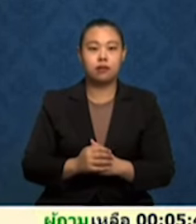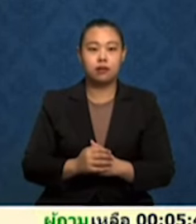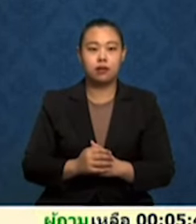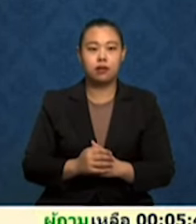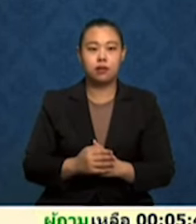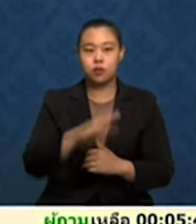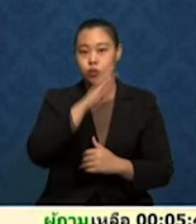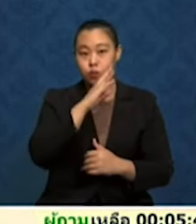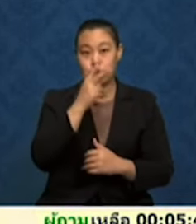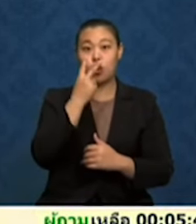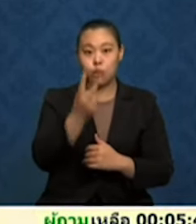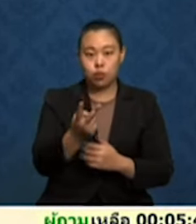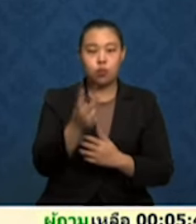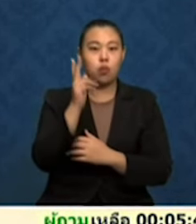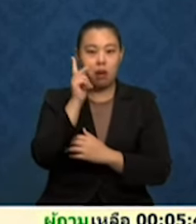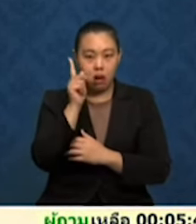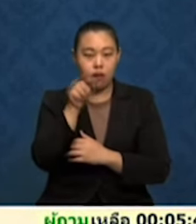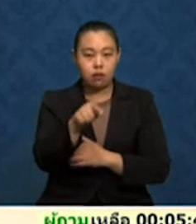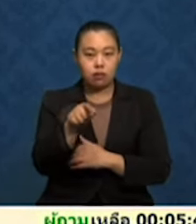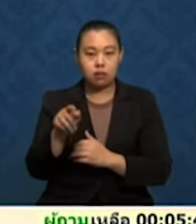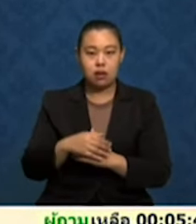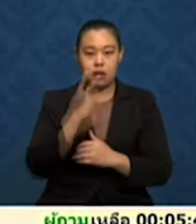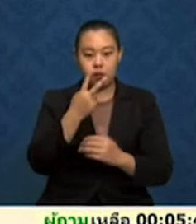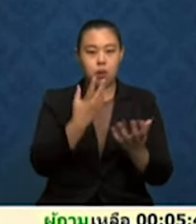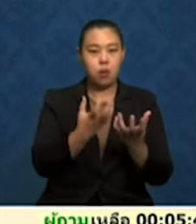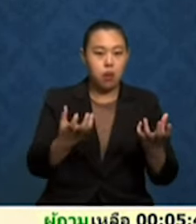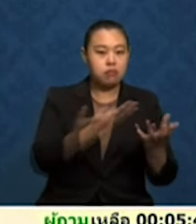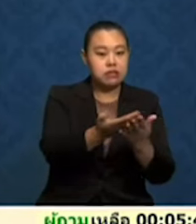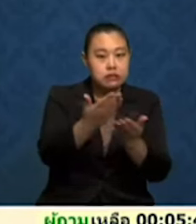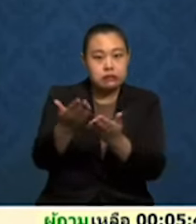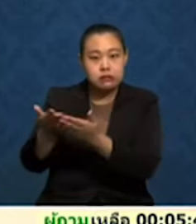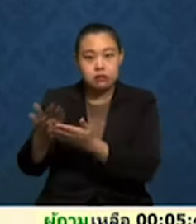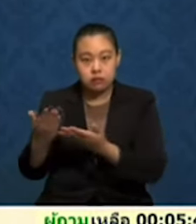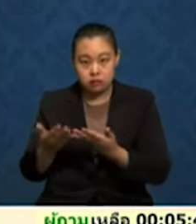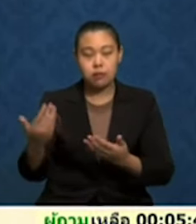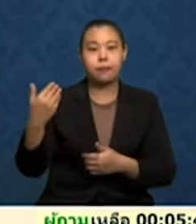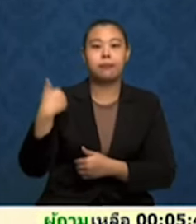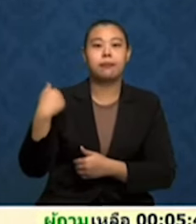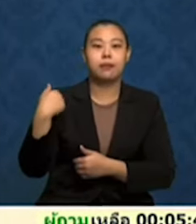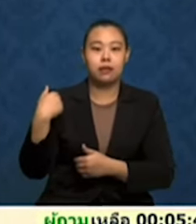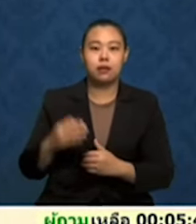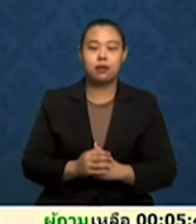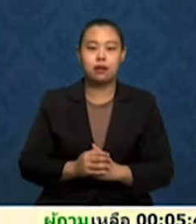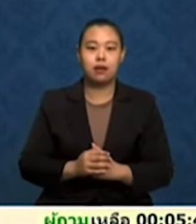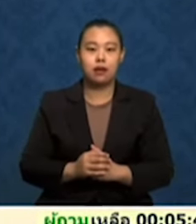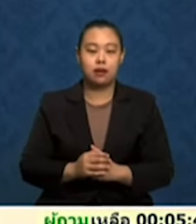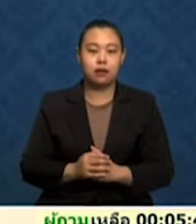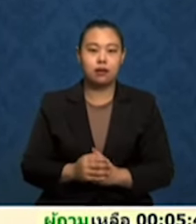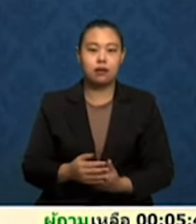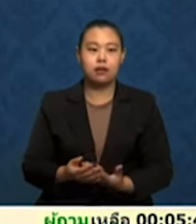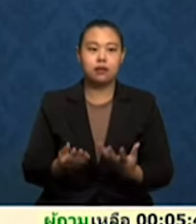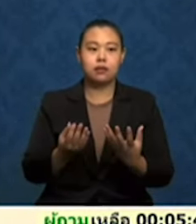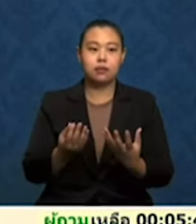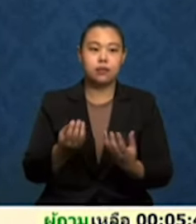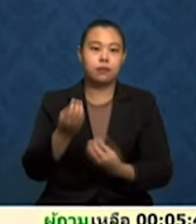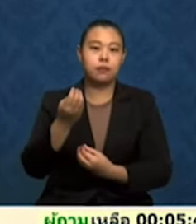ก็ได้ไปจับจ่ายใช้สอยกันแน่นอนค่ะในพื้นที่ทั้งที่เกิดเหตุและที่ไม่ได้เกิดเหตุเนี่ยค่ะถ้าหากว่